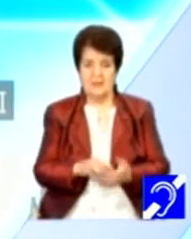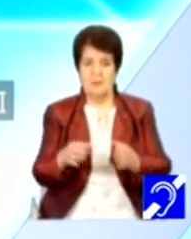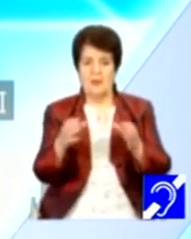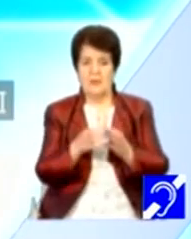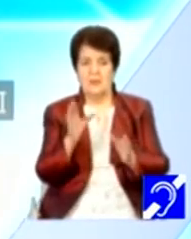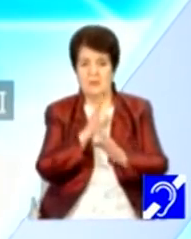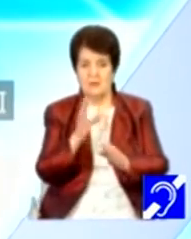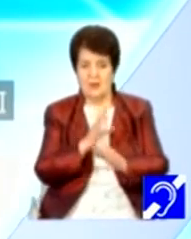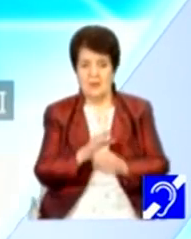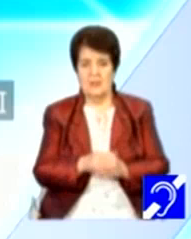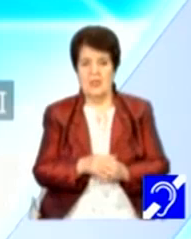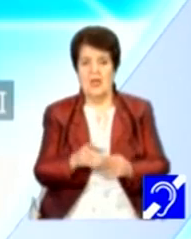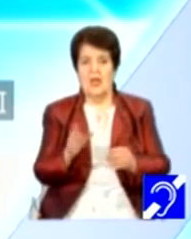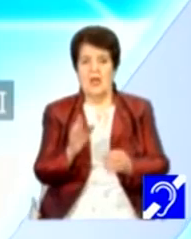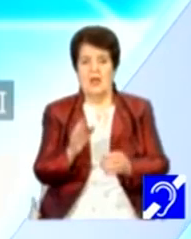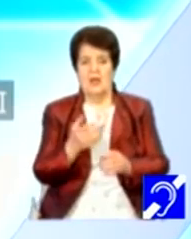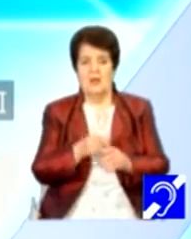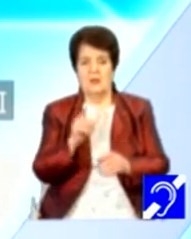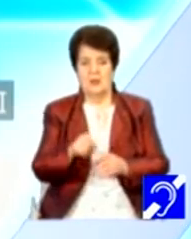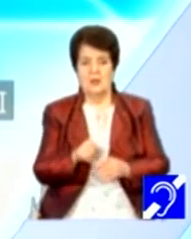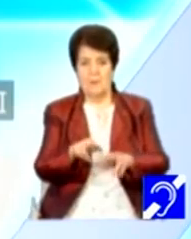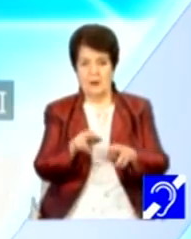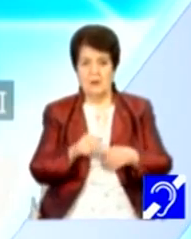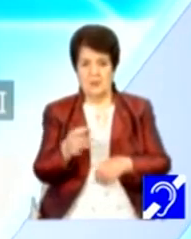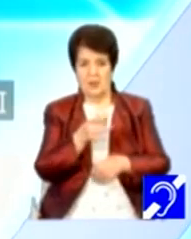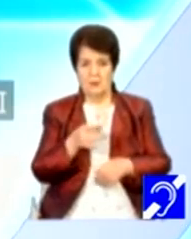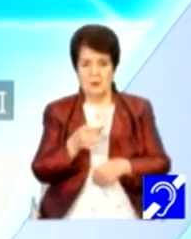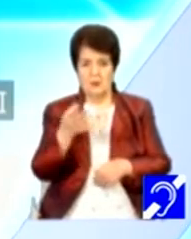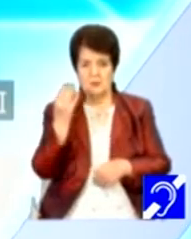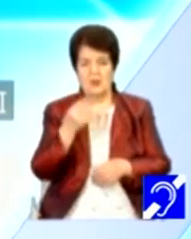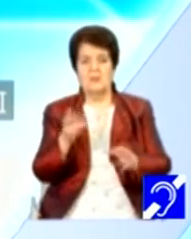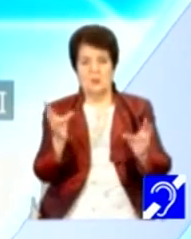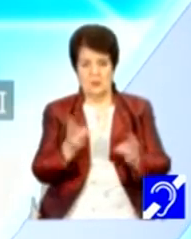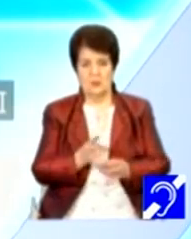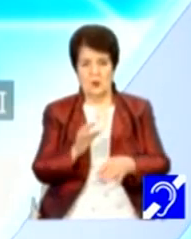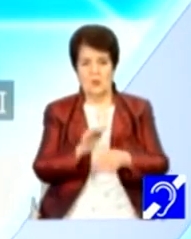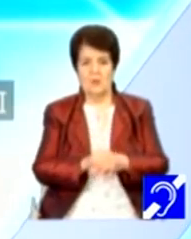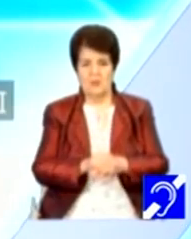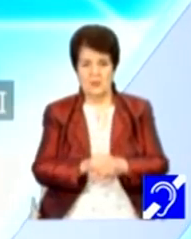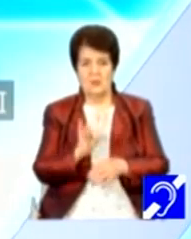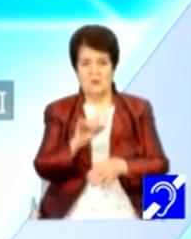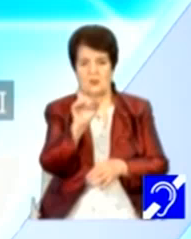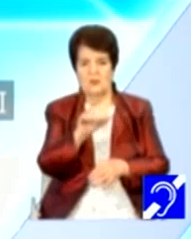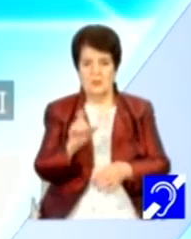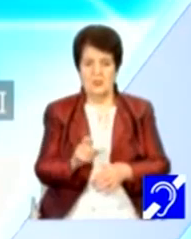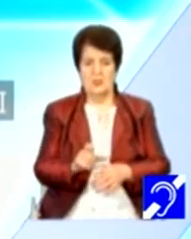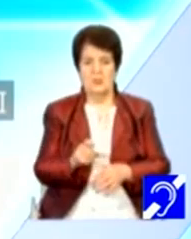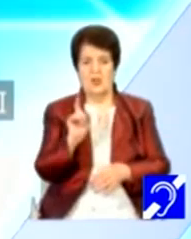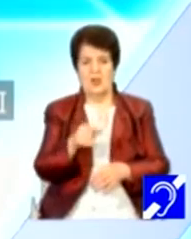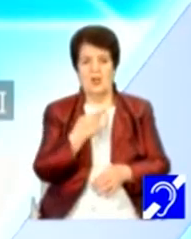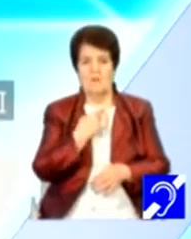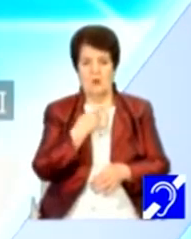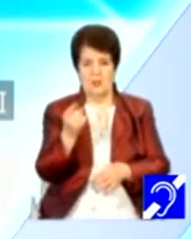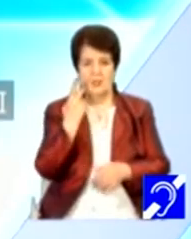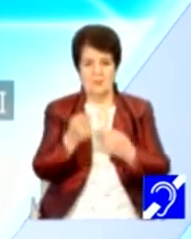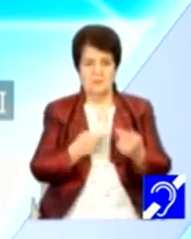Verde Ecologist în Parlamentul Republicii Moldova este o necesitate. Asta o dovedesc și cetățenii UE care votează